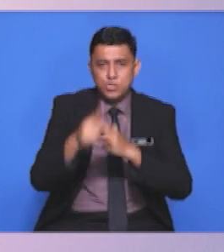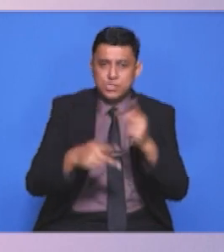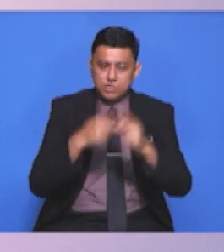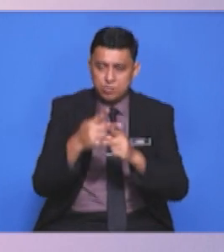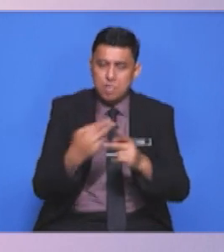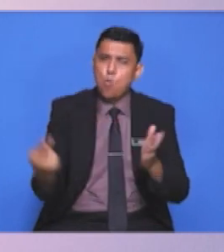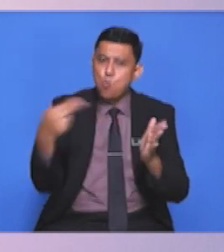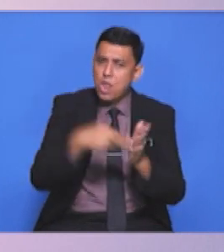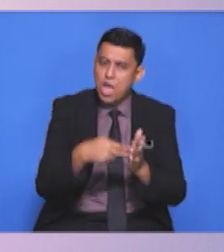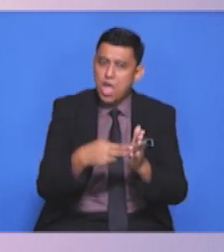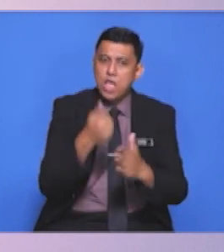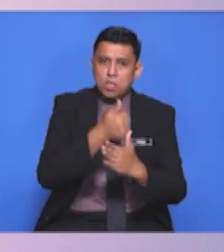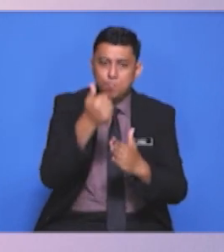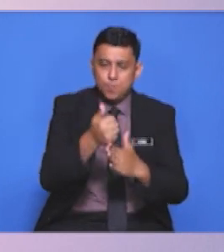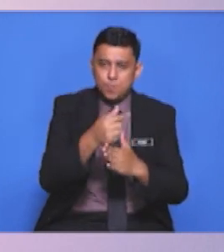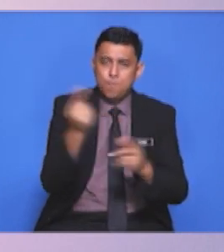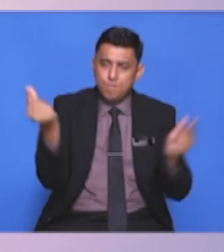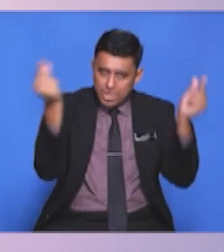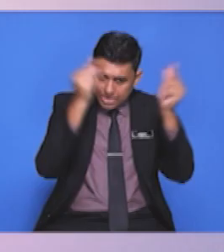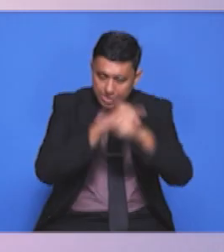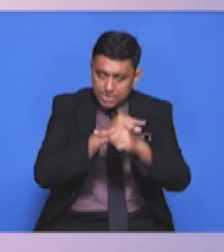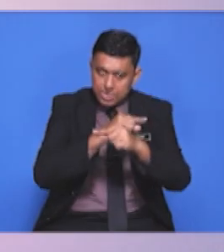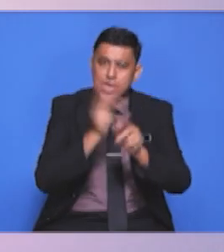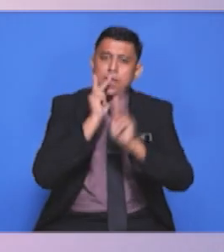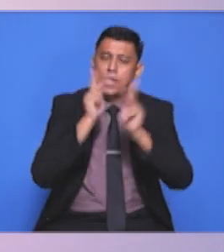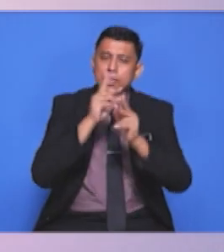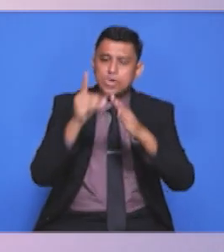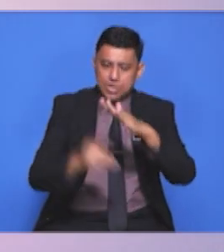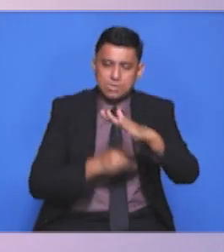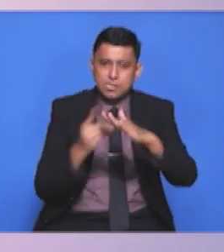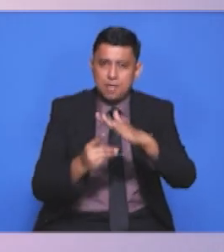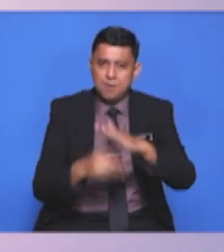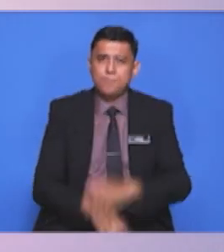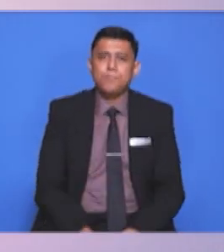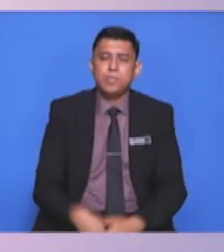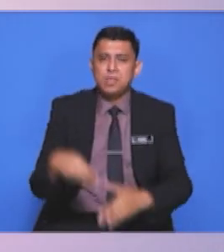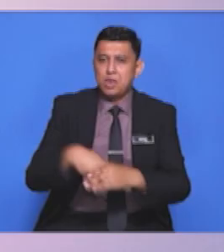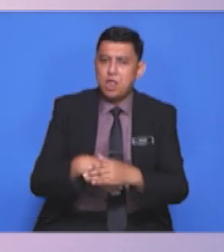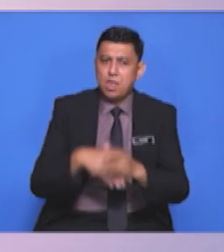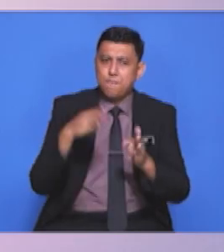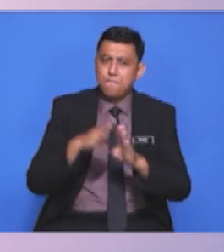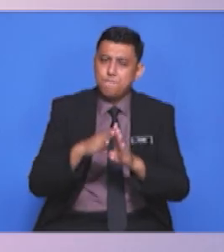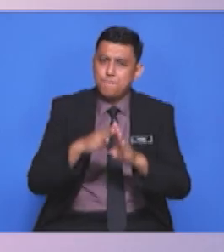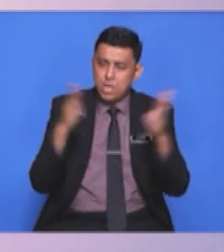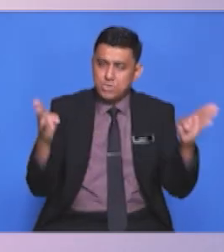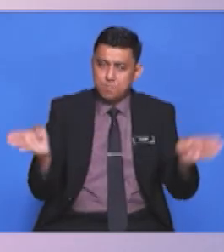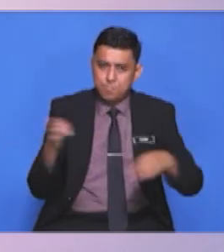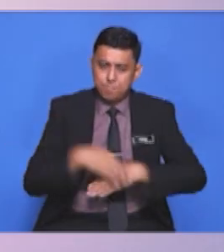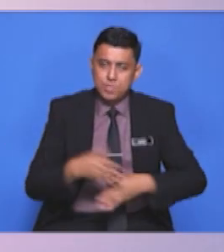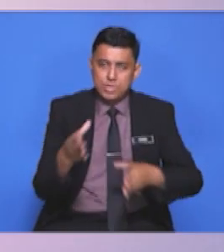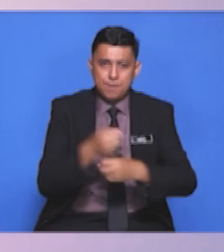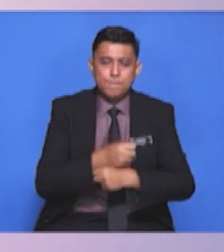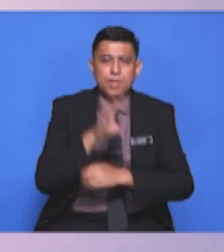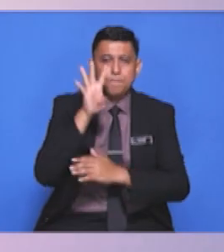proses mengulang atau menggandakan kata dasar dalam bahasa Melayu terdapat